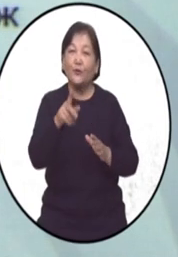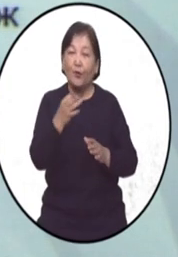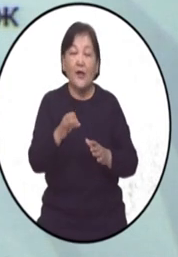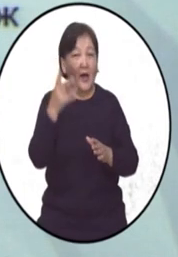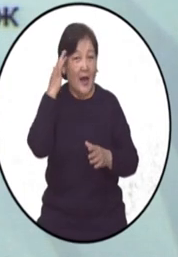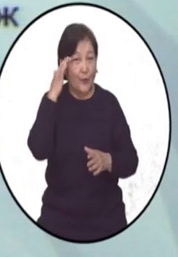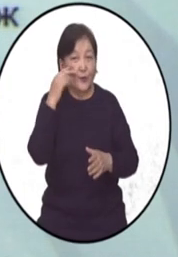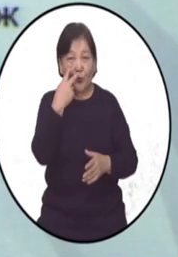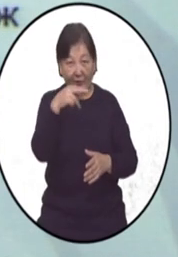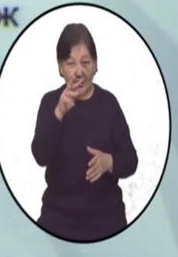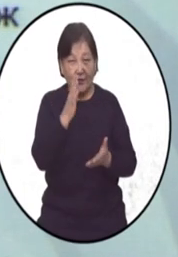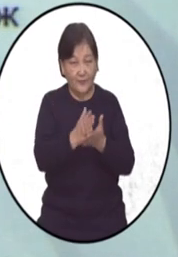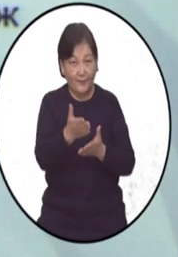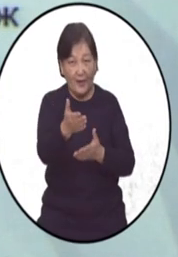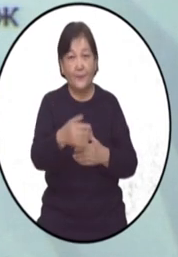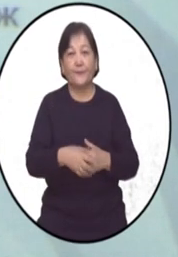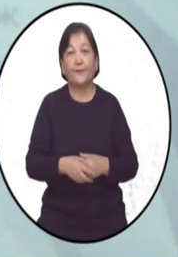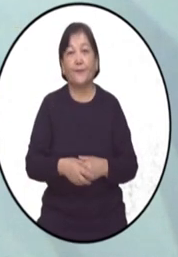аргуудыг үтснийг эргэн санаарай.